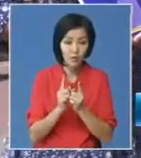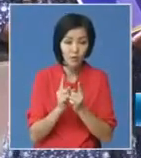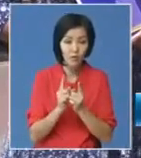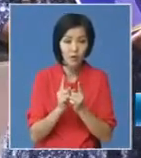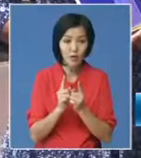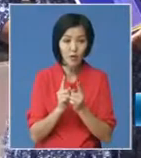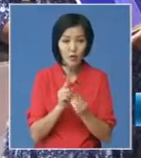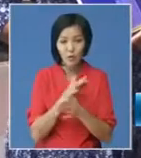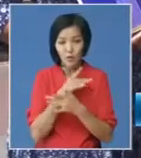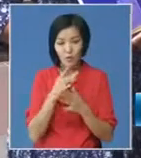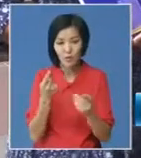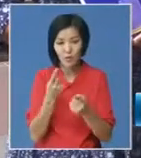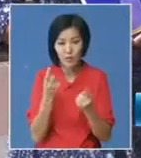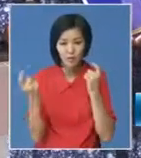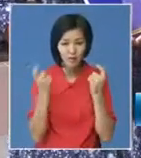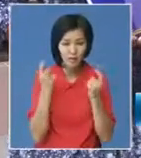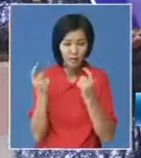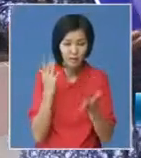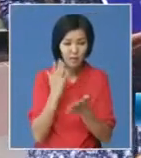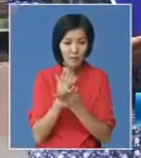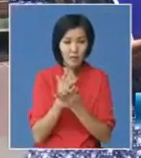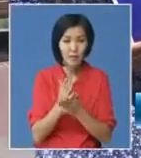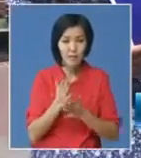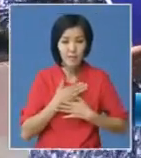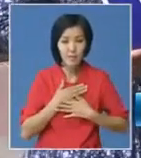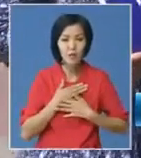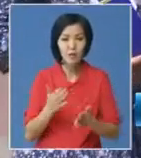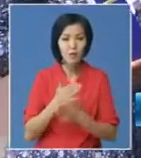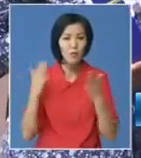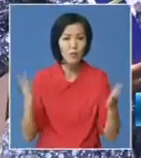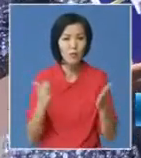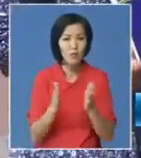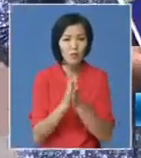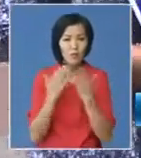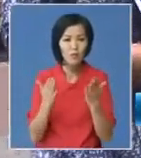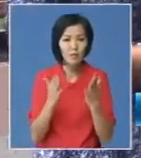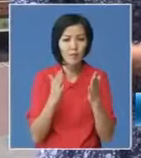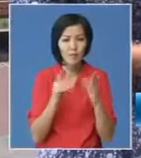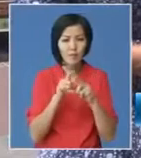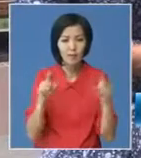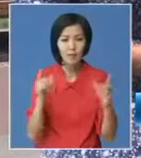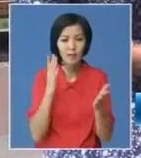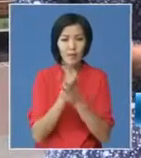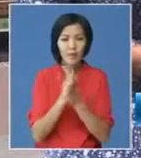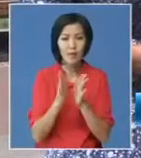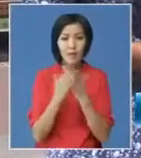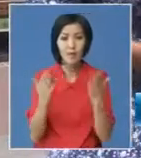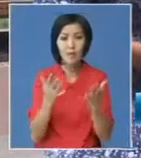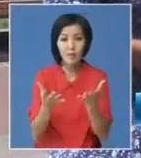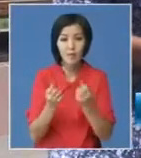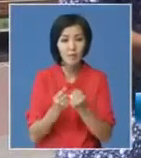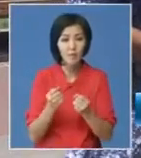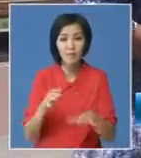көптеген мағлұматтар бар екен. Ондай біздің Өскеменде де үлкен кітапхана бар, тек қана ол кітапханадан ғана аламыз біз. Үйтіп